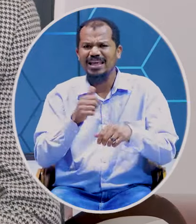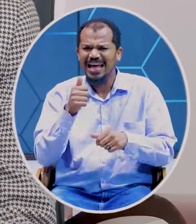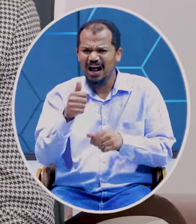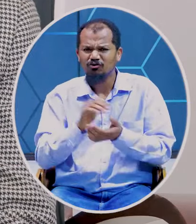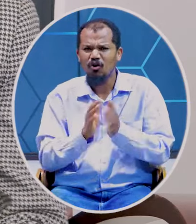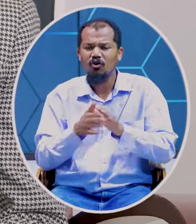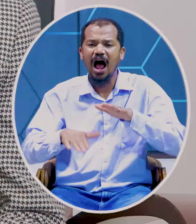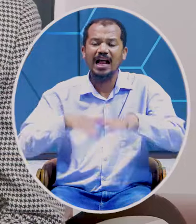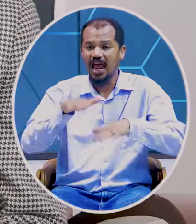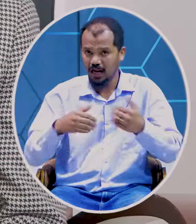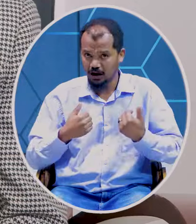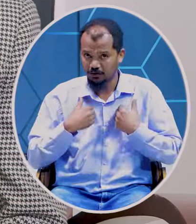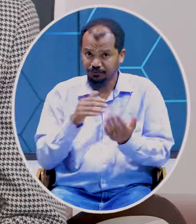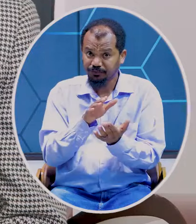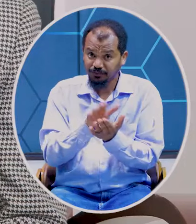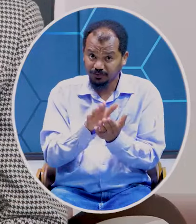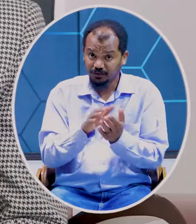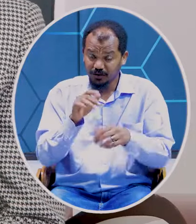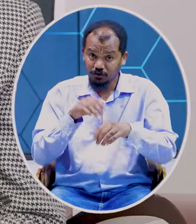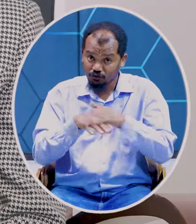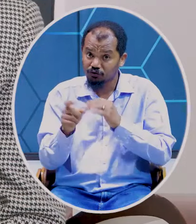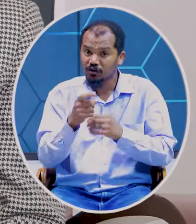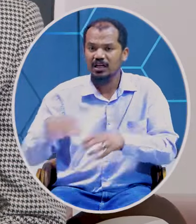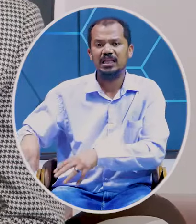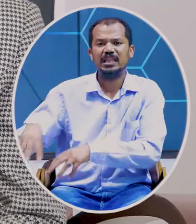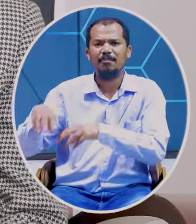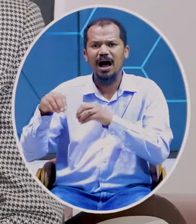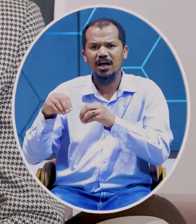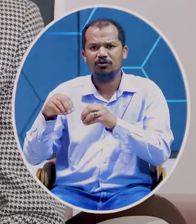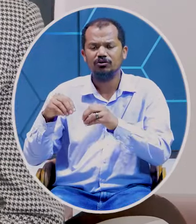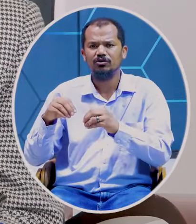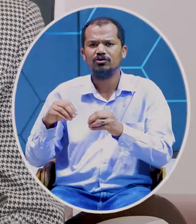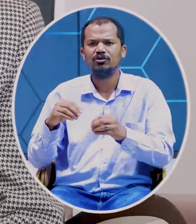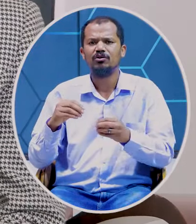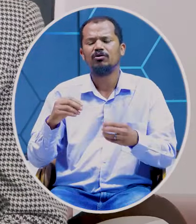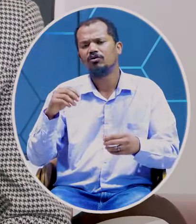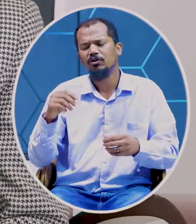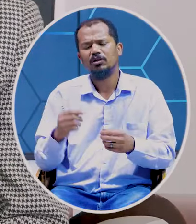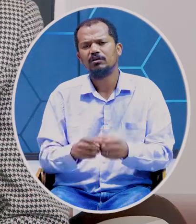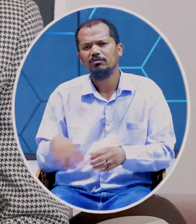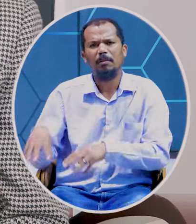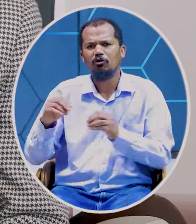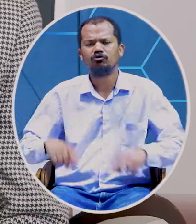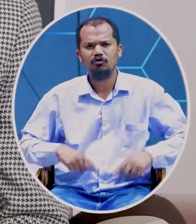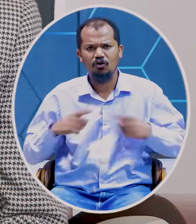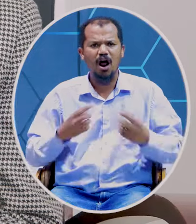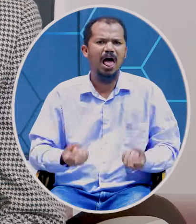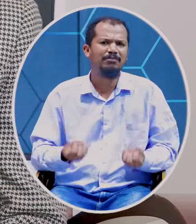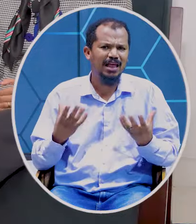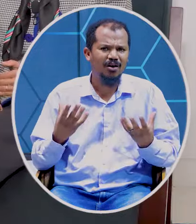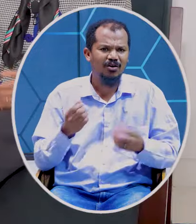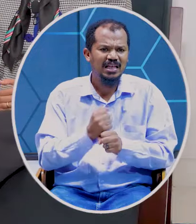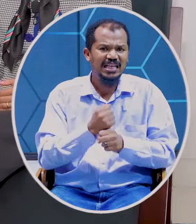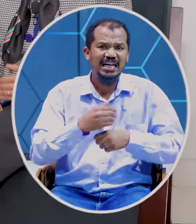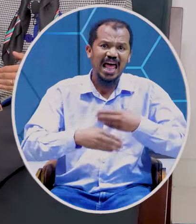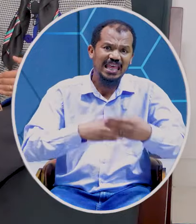የሆነ አካሄድ አለው። ትምህርት ቦታ ላይ ስትሆኝ ተማሪዎች ይኖሩሻል፣ ሬዚደንት ተማሪዎች፣ ፌሎዎች ይኖራሉ እና